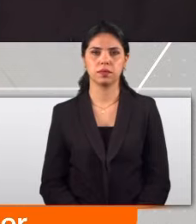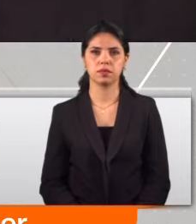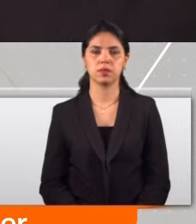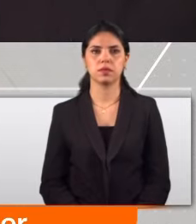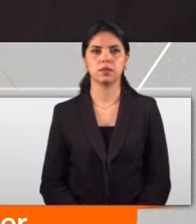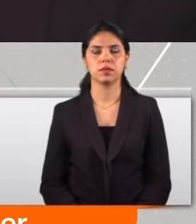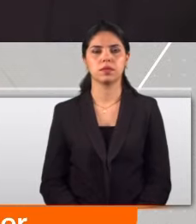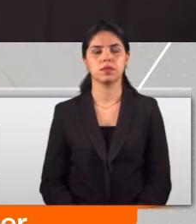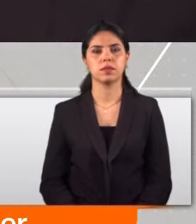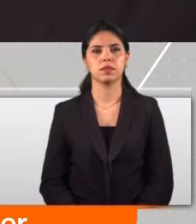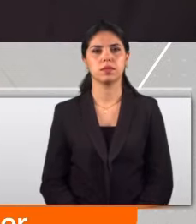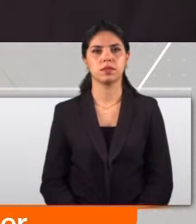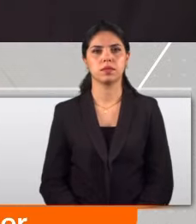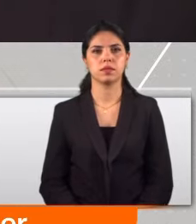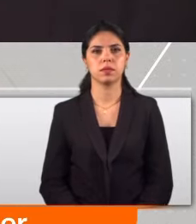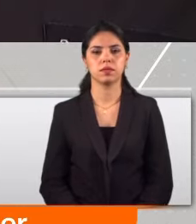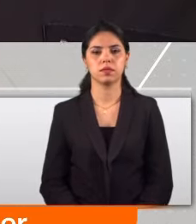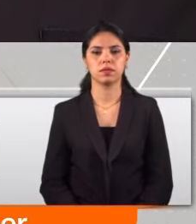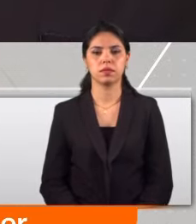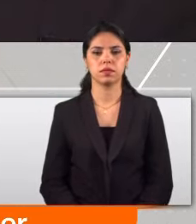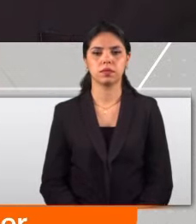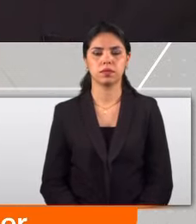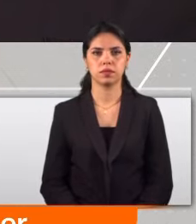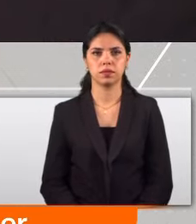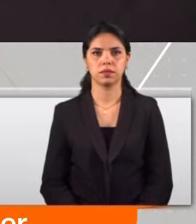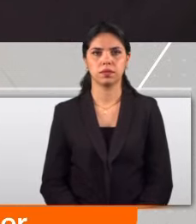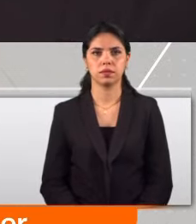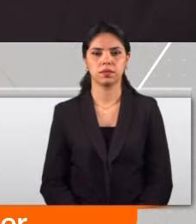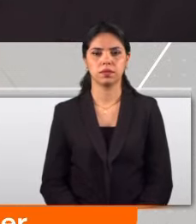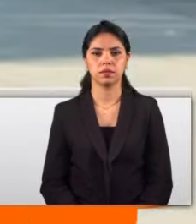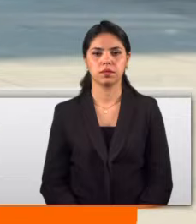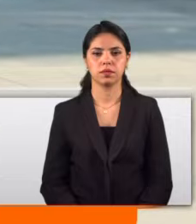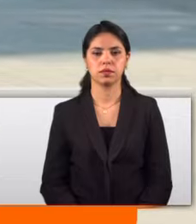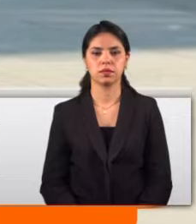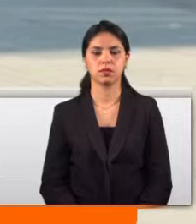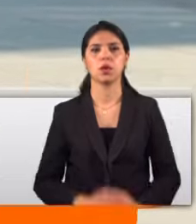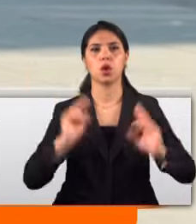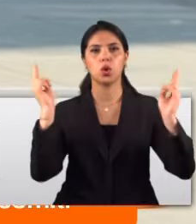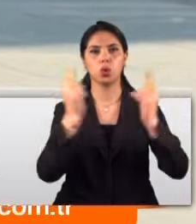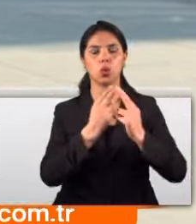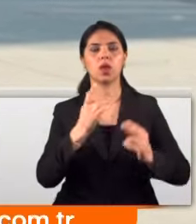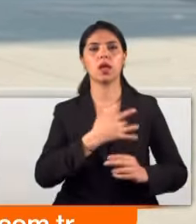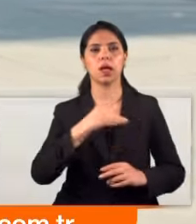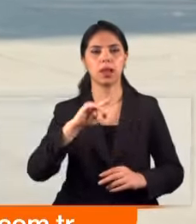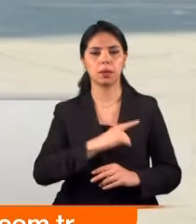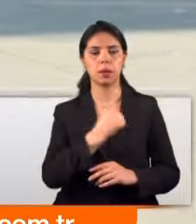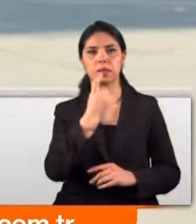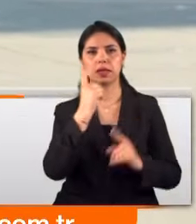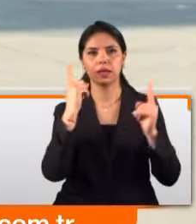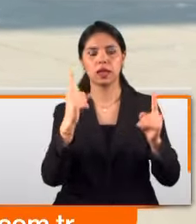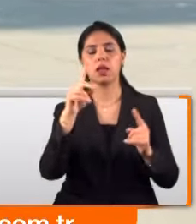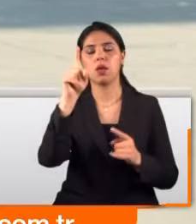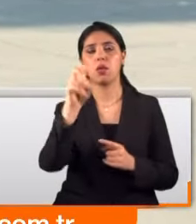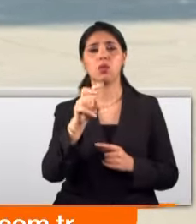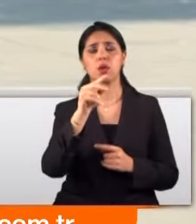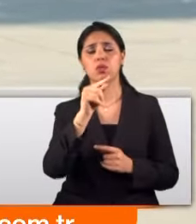kadar bozuluyor ki akut pıhtılaşma ortaya çıkıyor. İşte hayati kalp krizi oluşabiliyor. Dünyada kalp krizinden yılda 18,5